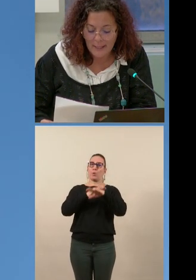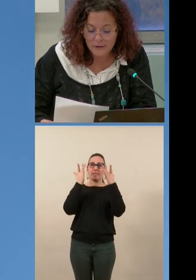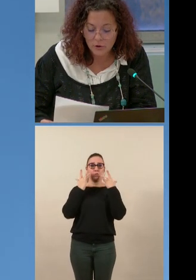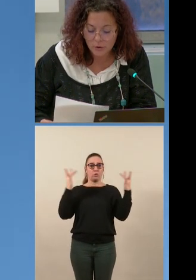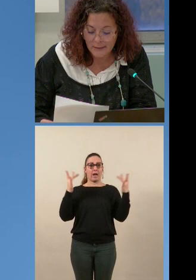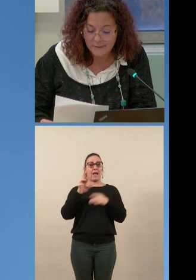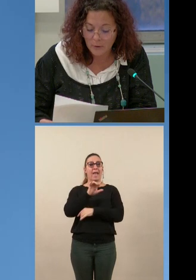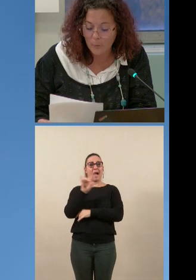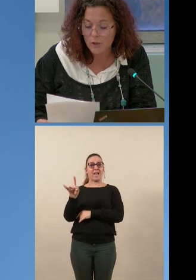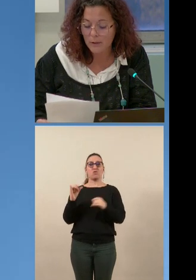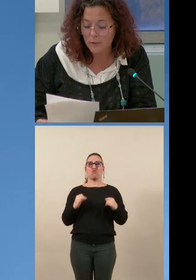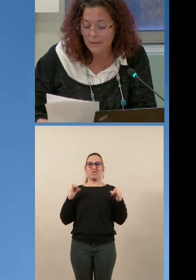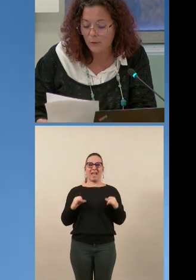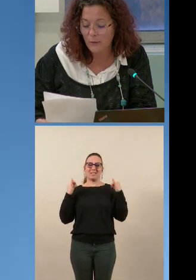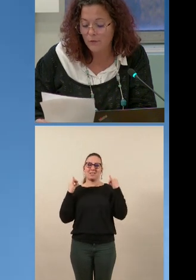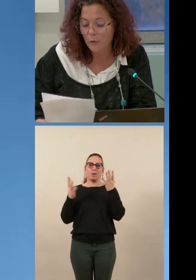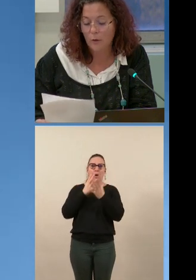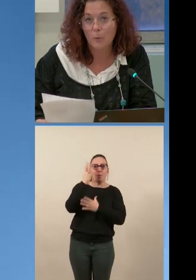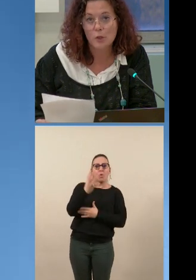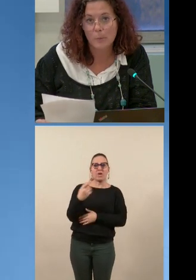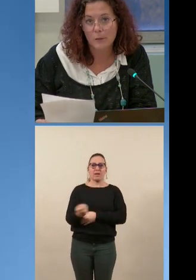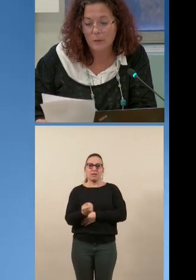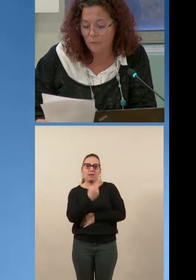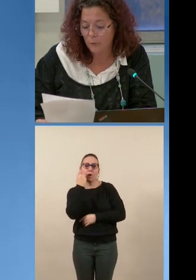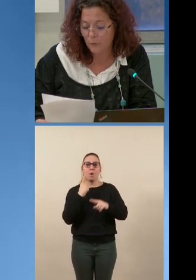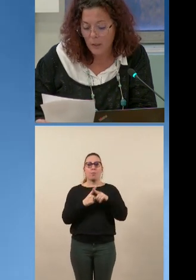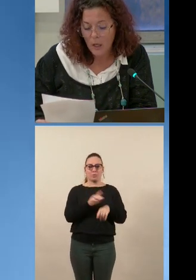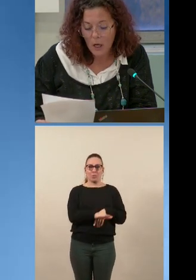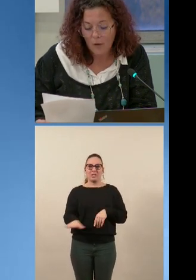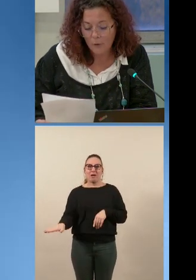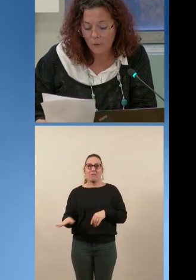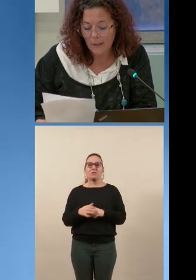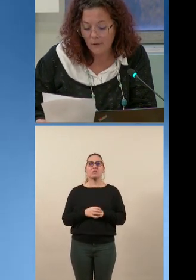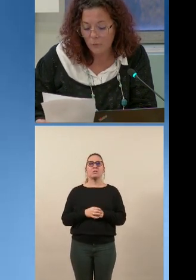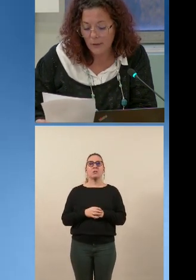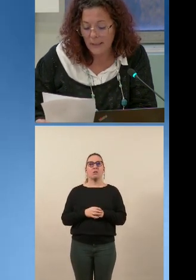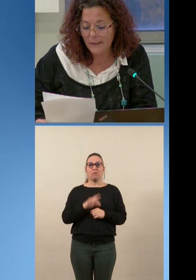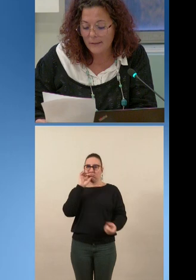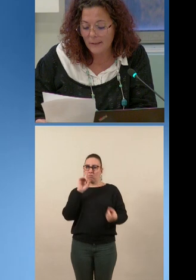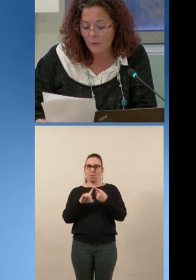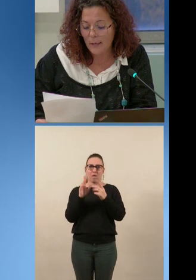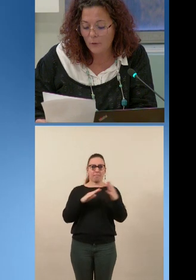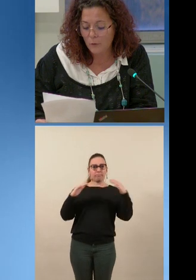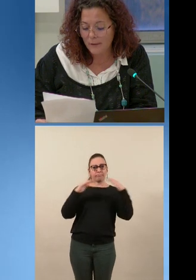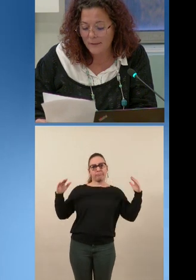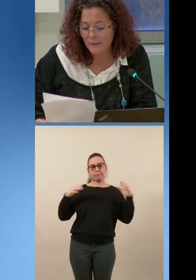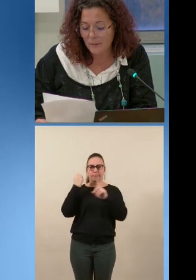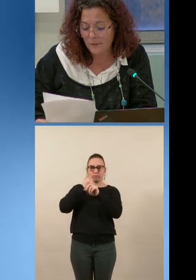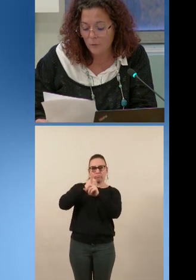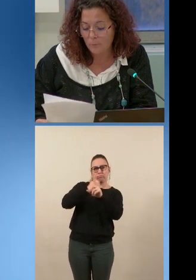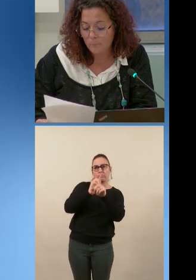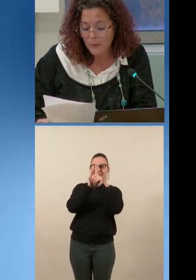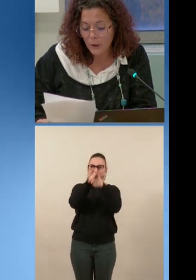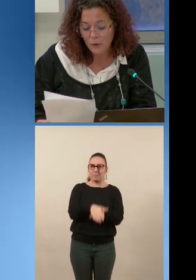RH jeunesse dans le projet éducatif ainsi que dans le projet petite enfance un volet sur la question de l'égalité et de la lutte contre les